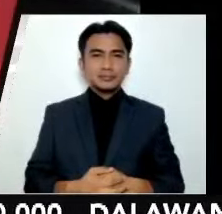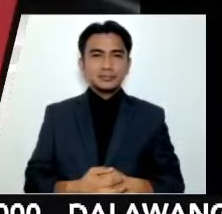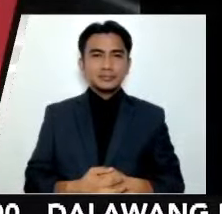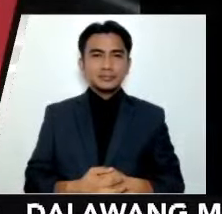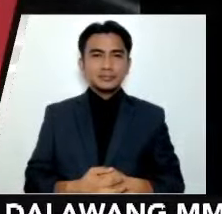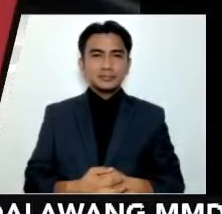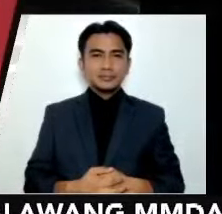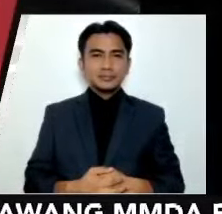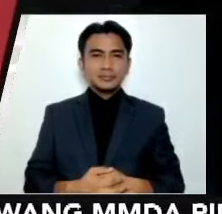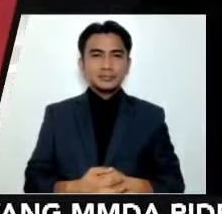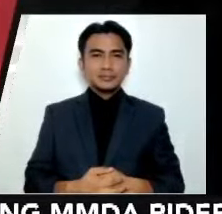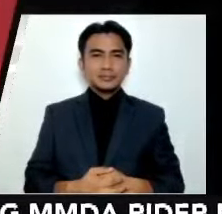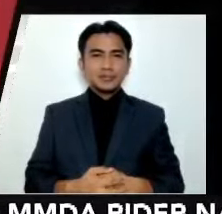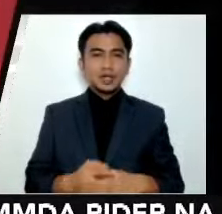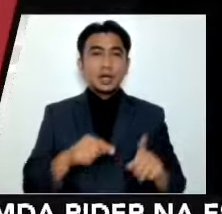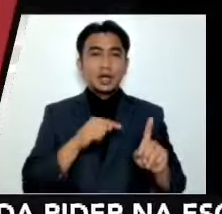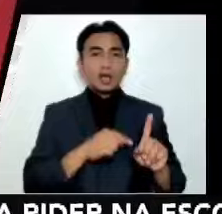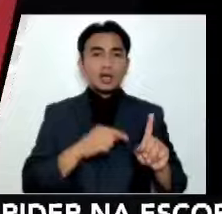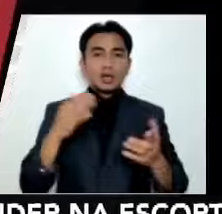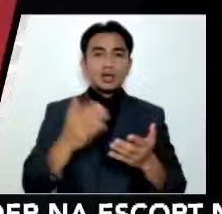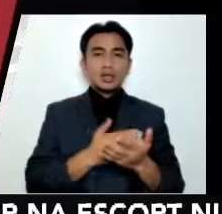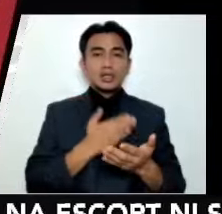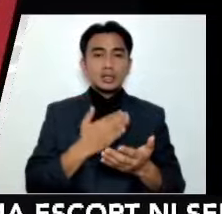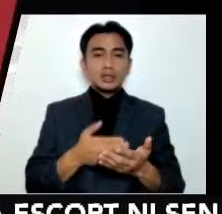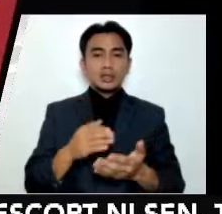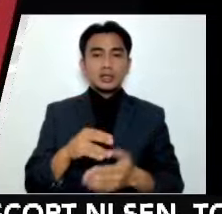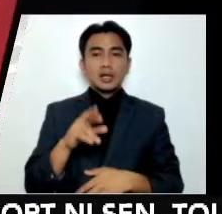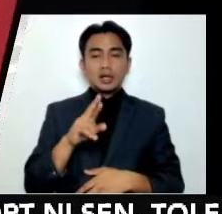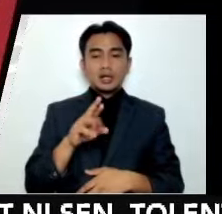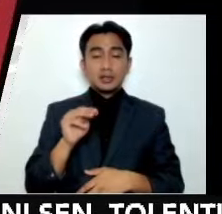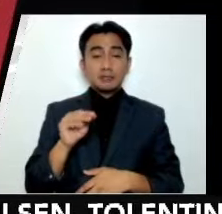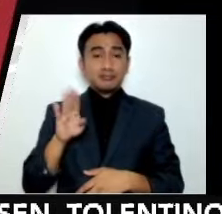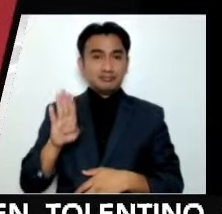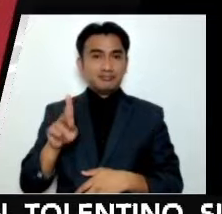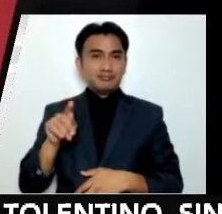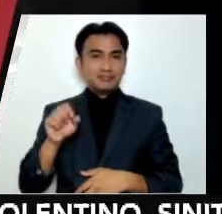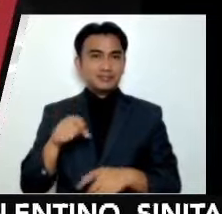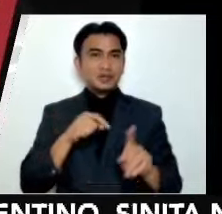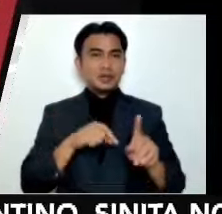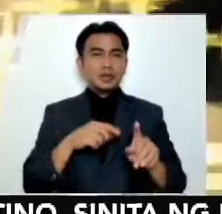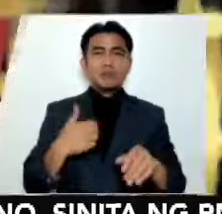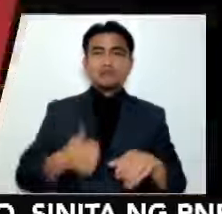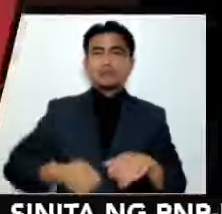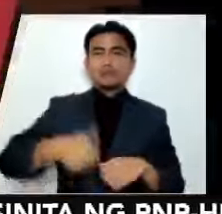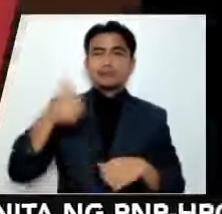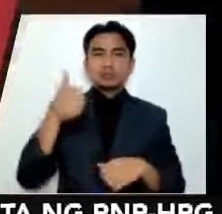Lost single ni RM ng BTS nag-top sa iba't ibang global music charts.